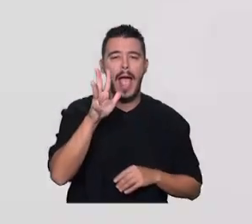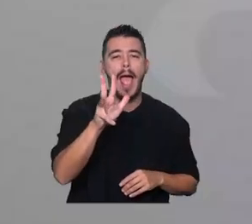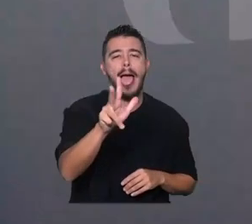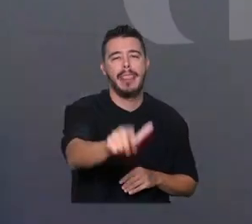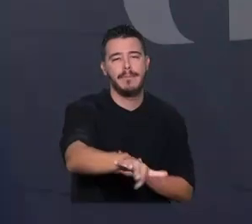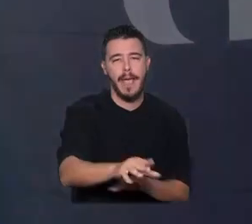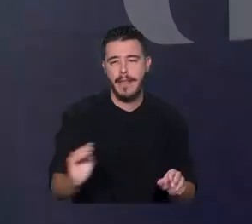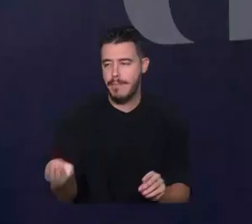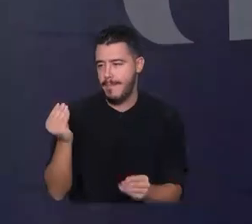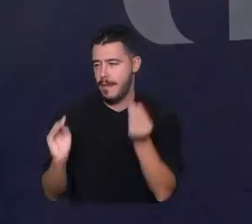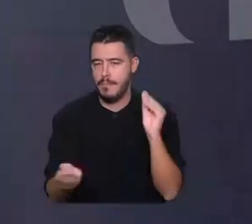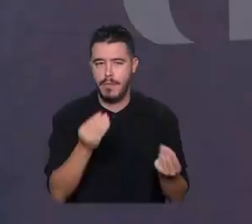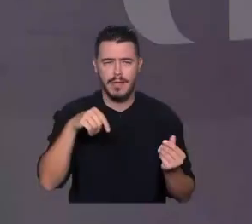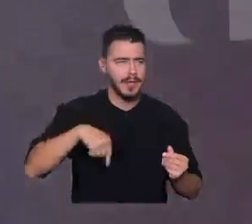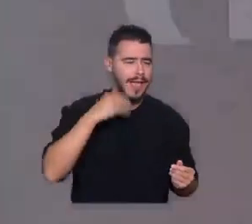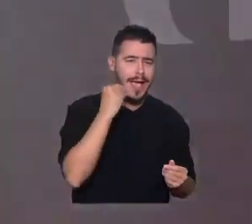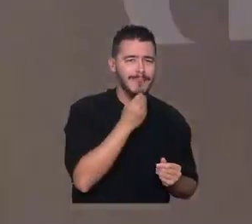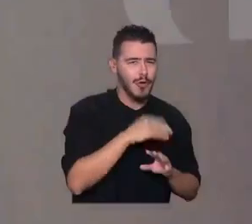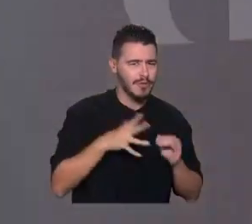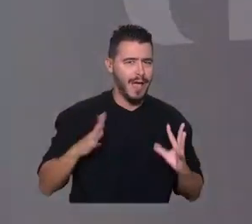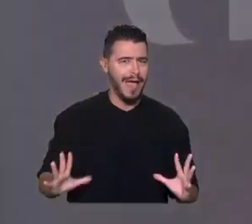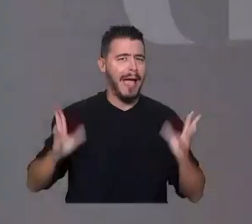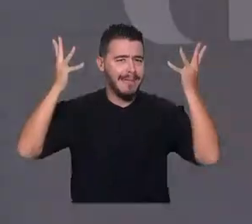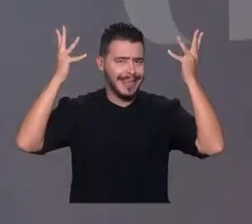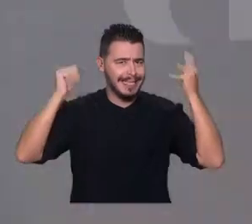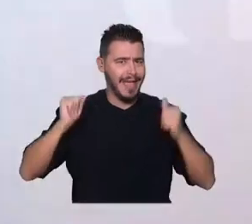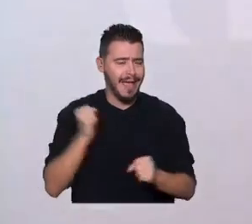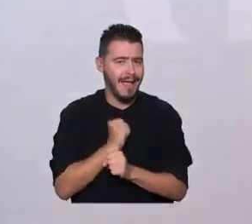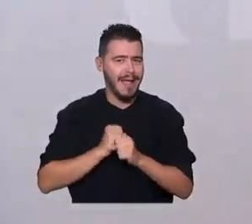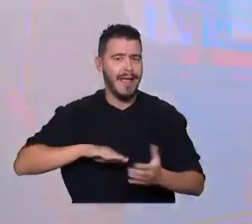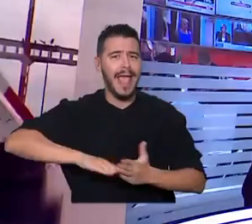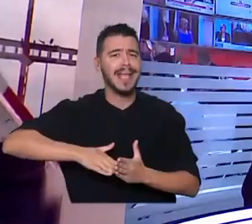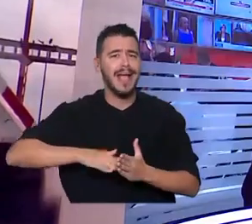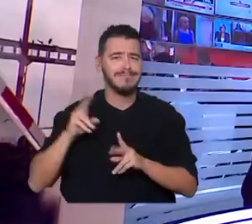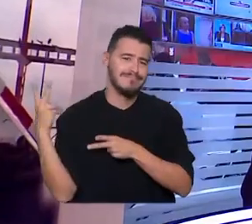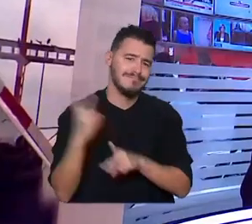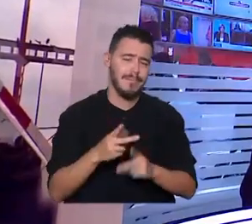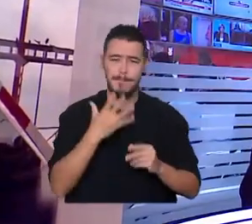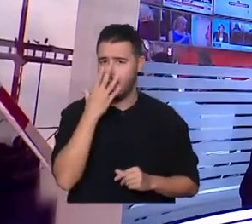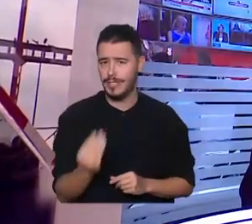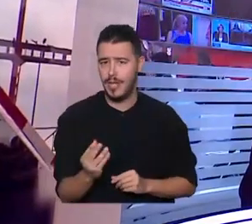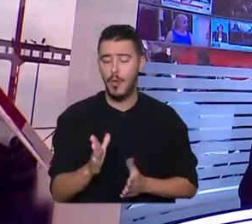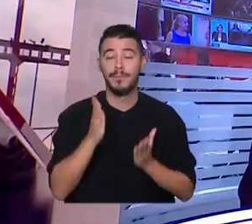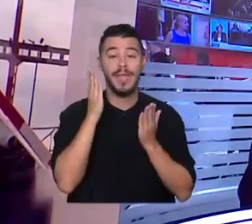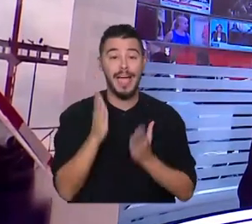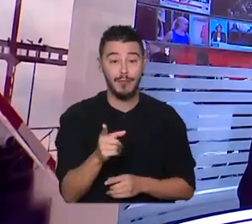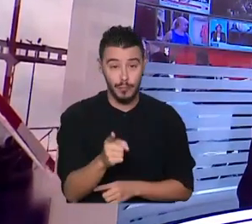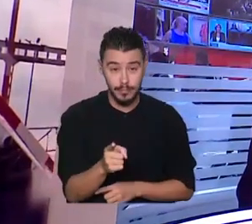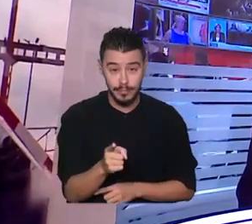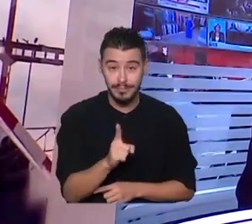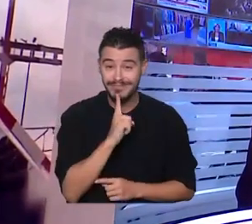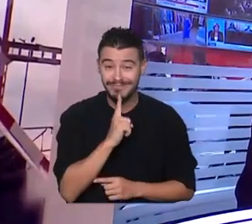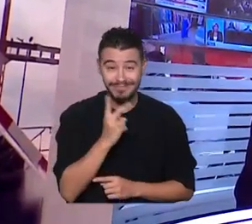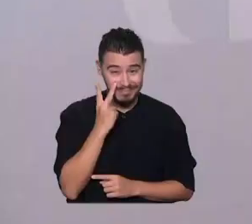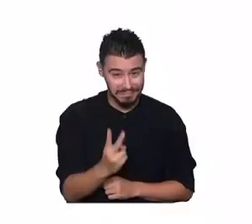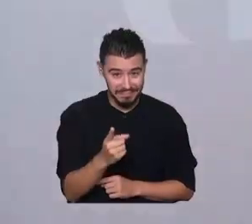και στάση εργασίας το απόγευμα οι εργαζόμενοι στον προαστιακό. Εδώ όμως, από αυτό που βλέπουμε,